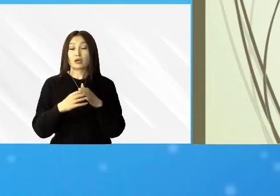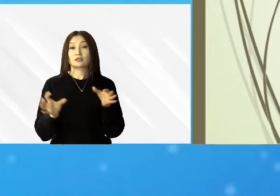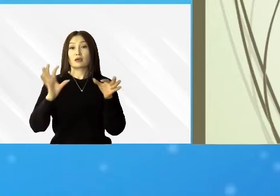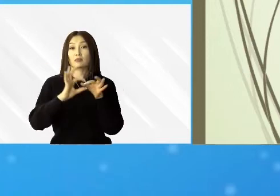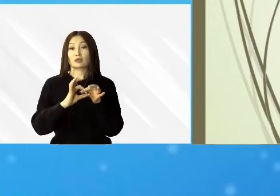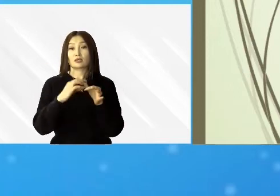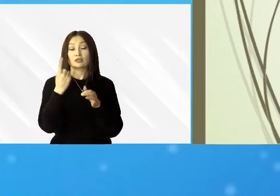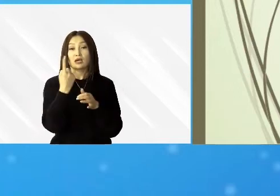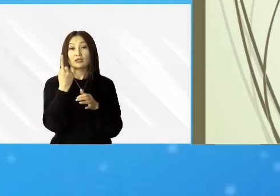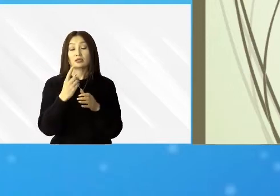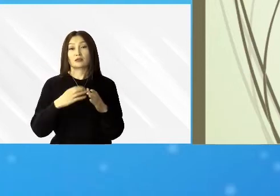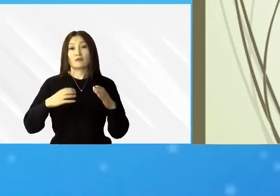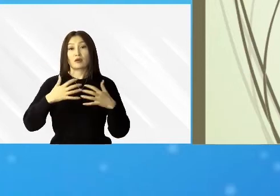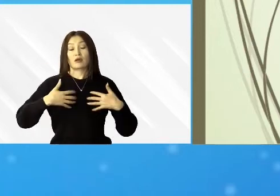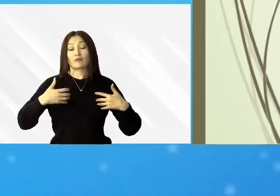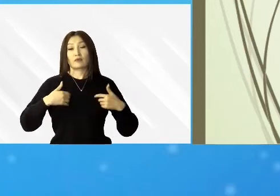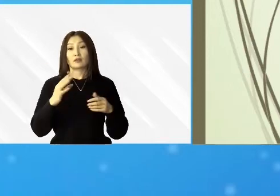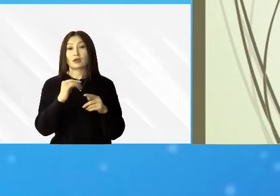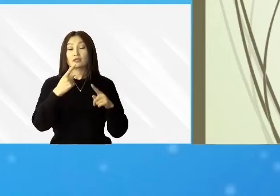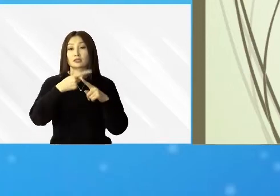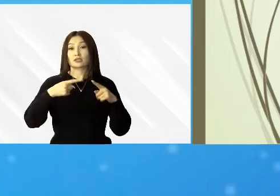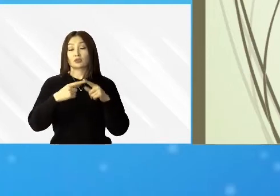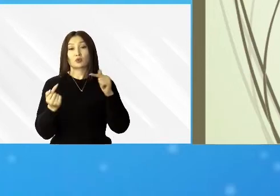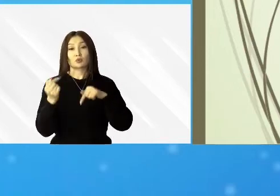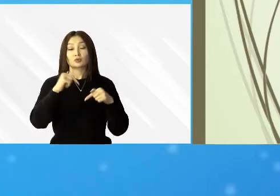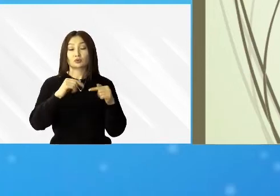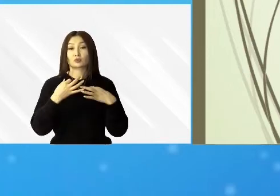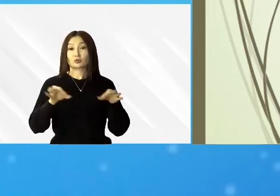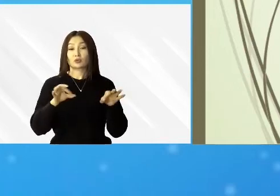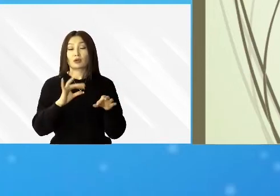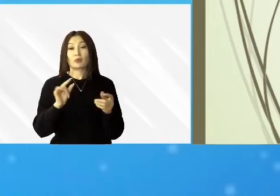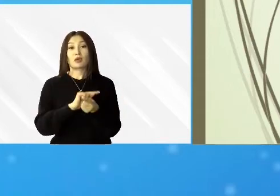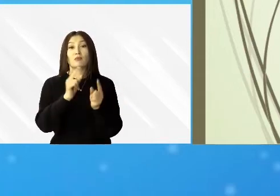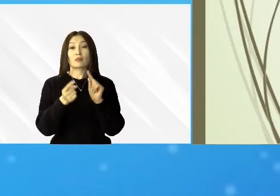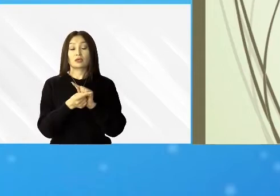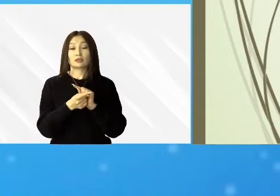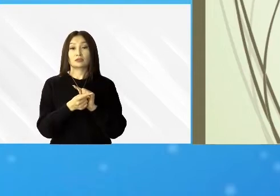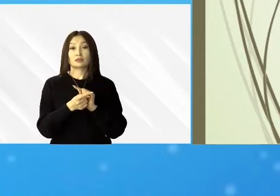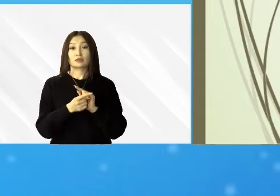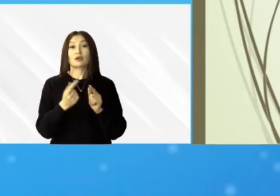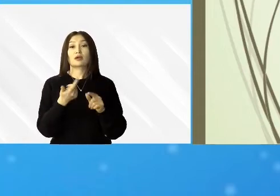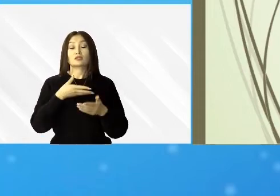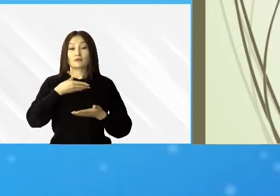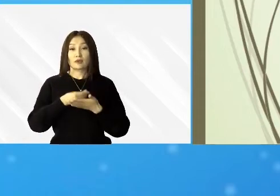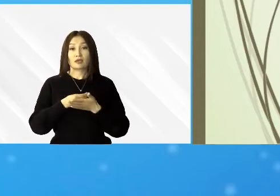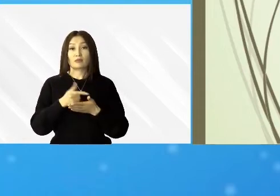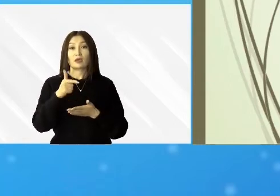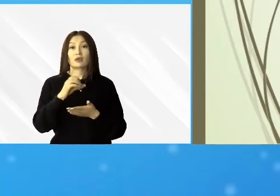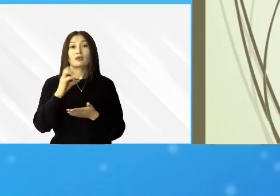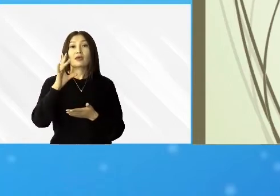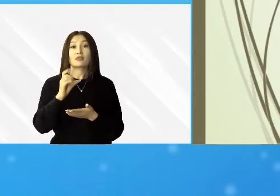особи одного вида, свободно скрещивающиеся друг с другом и обменивающиеся при этом своими